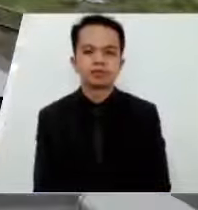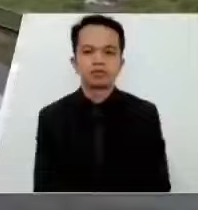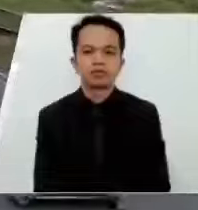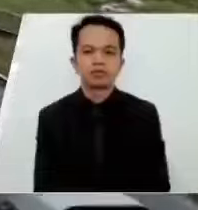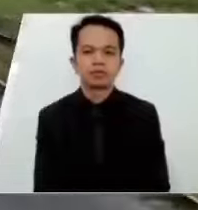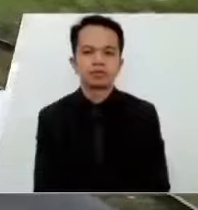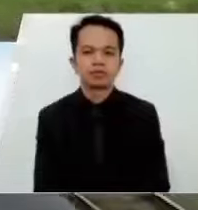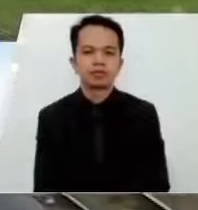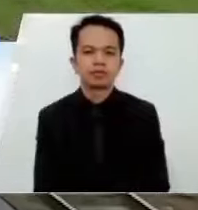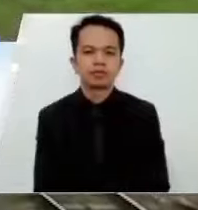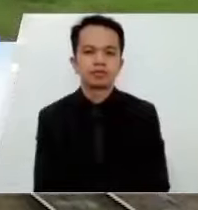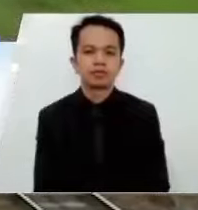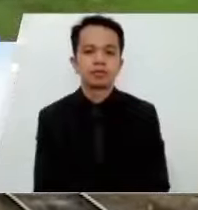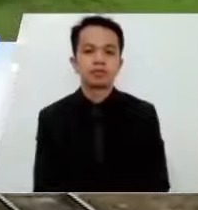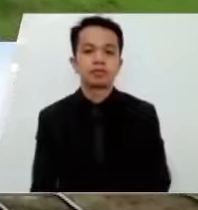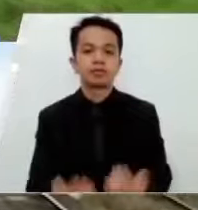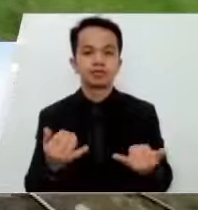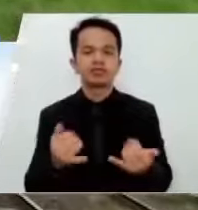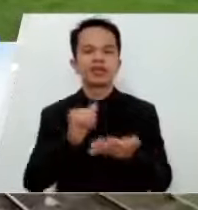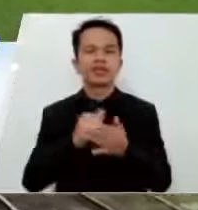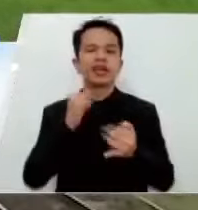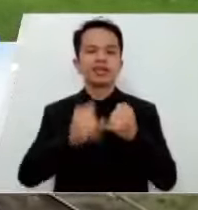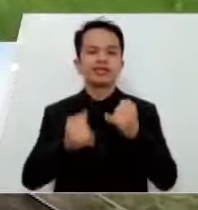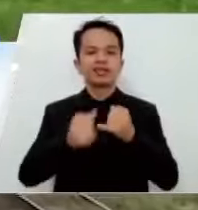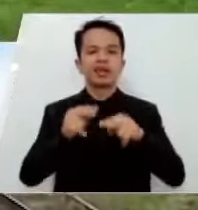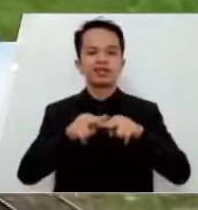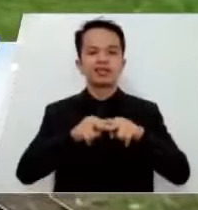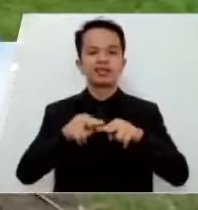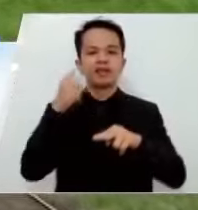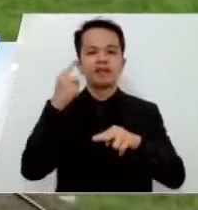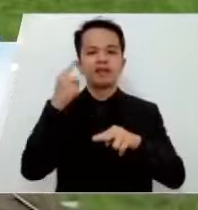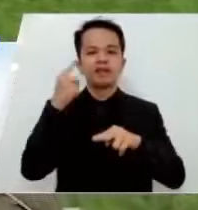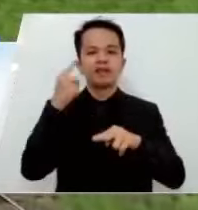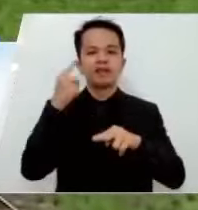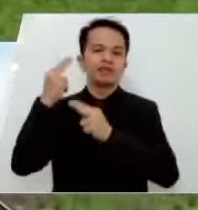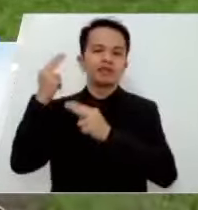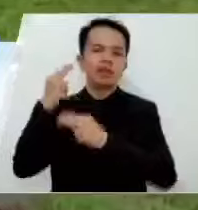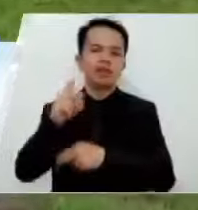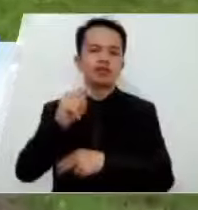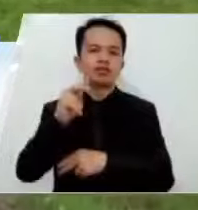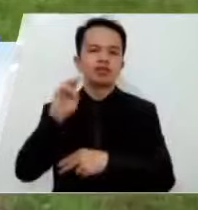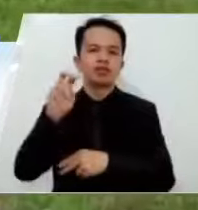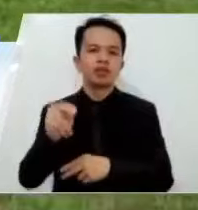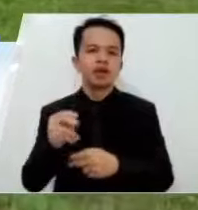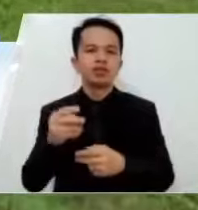Ito na ang mga huling tren na aalis mula dito sa makasaysayang PNR Tutuban Station sa Maynila. Simula